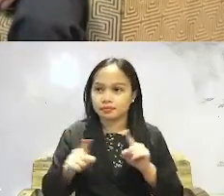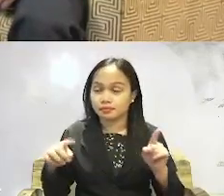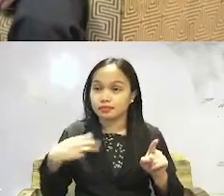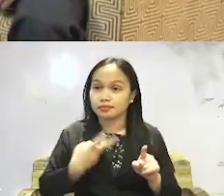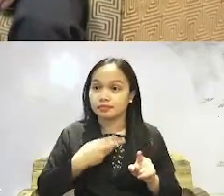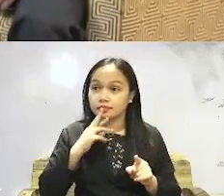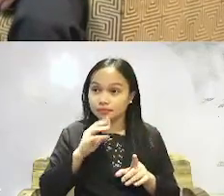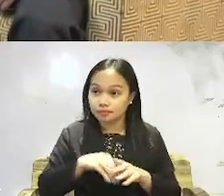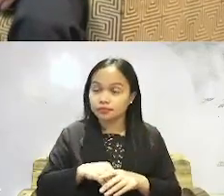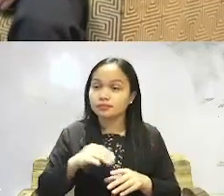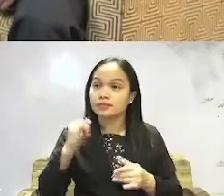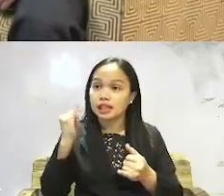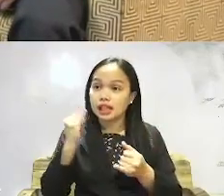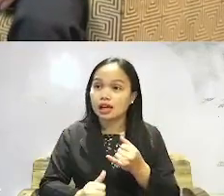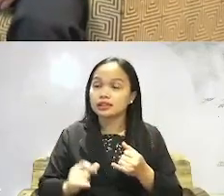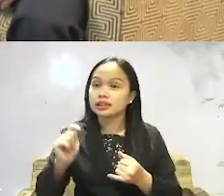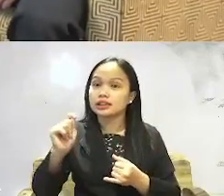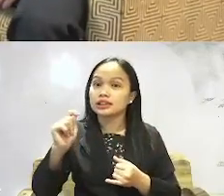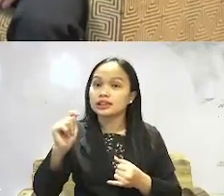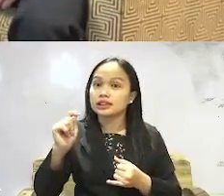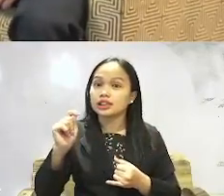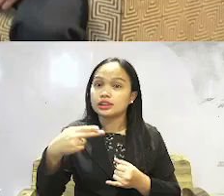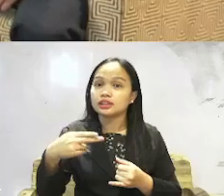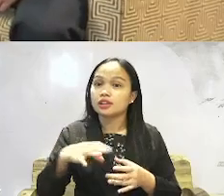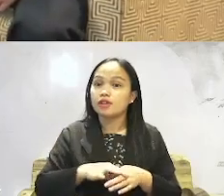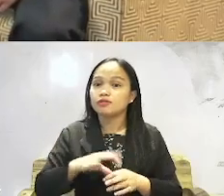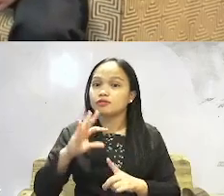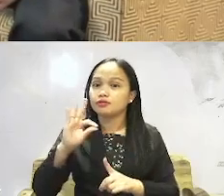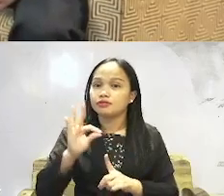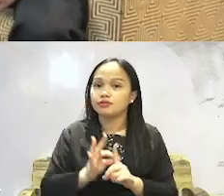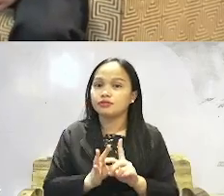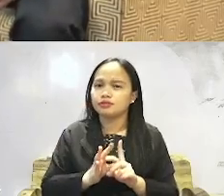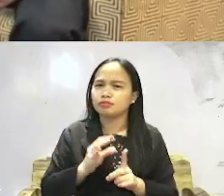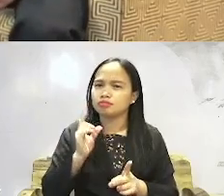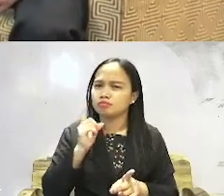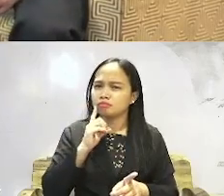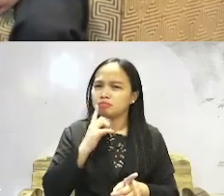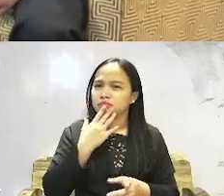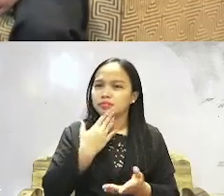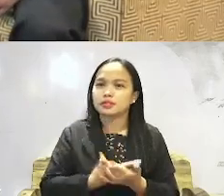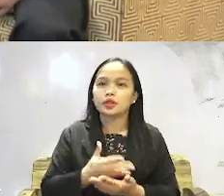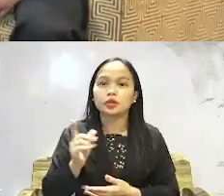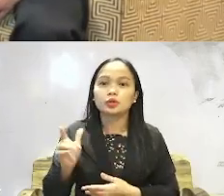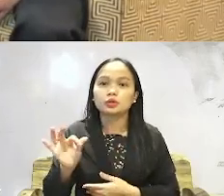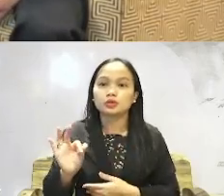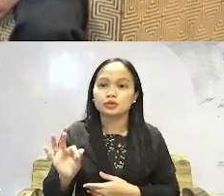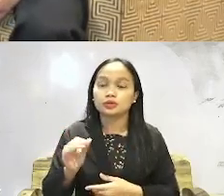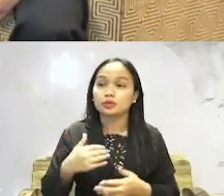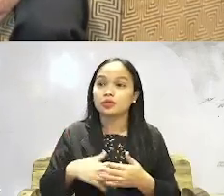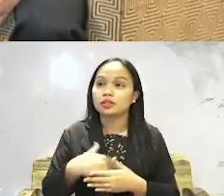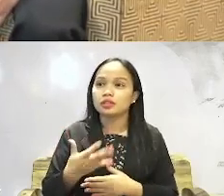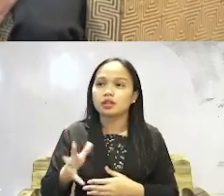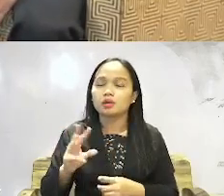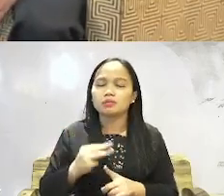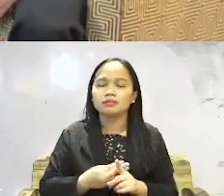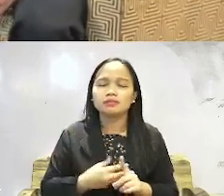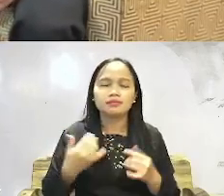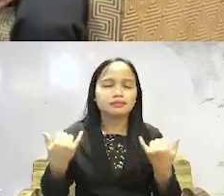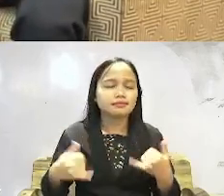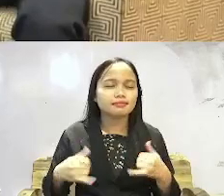ng buwan ng Pebrero. Yes. So, ano, 29? Yes. Alam mo naman, bukas Marso na.